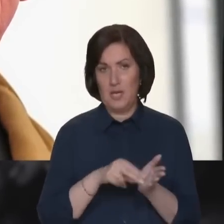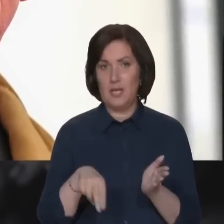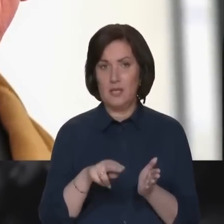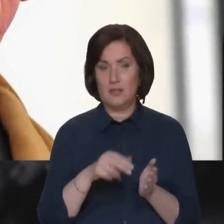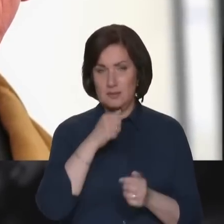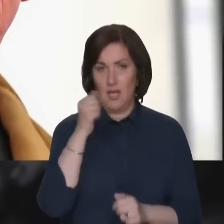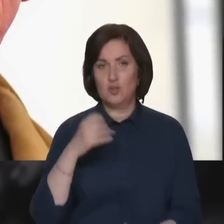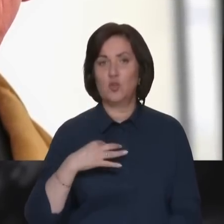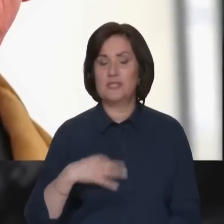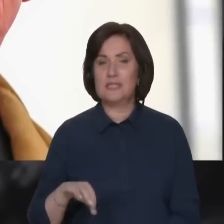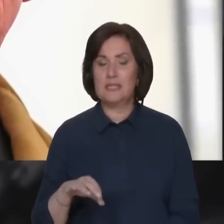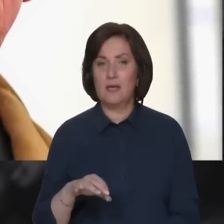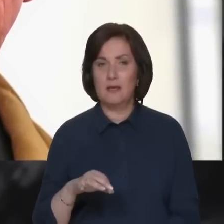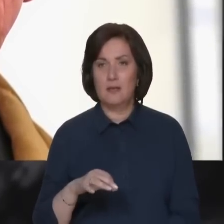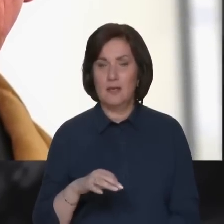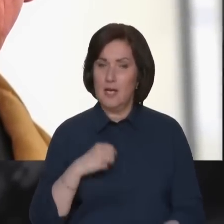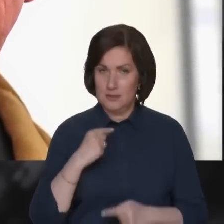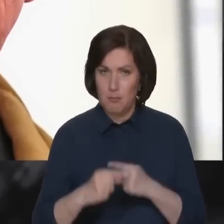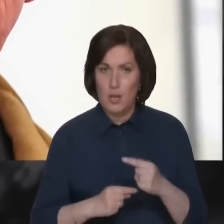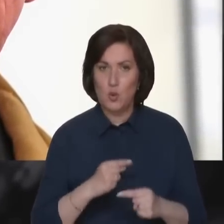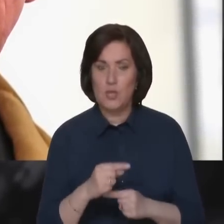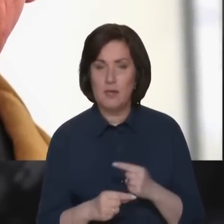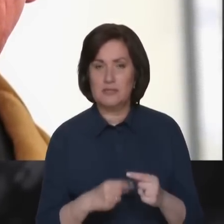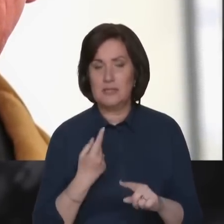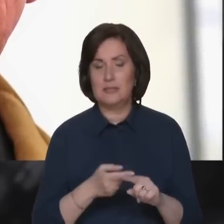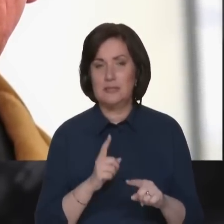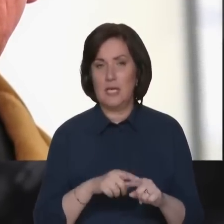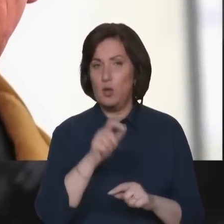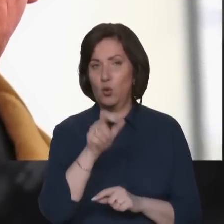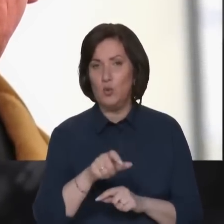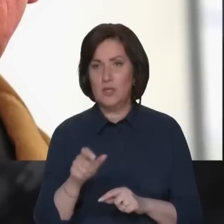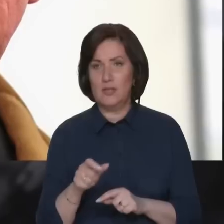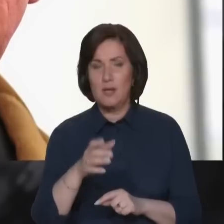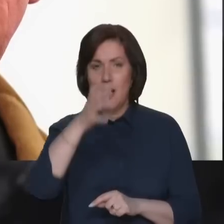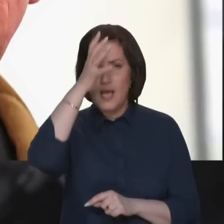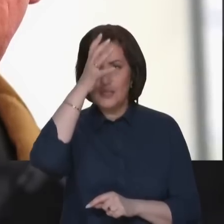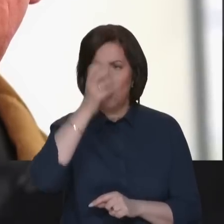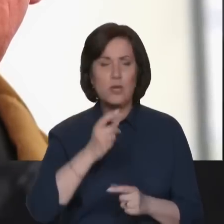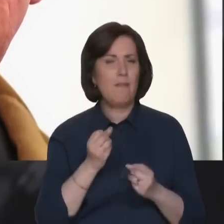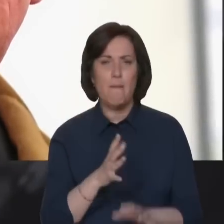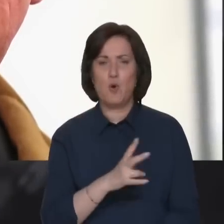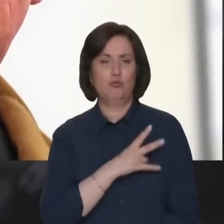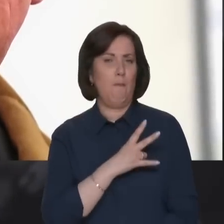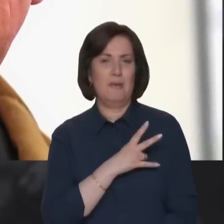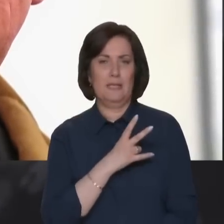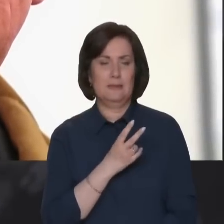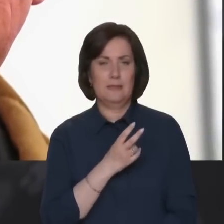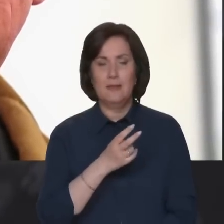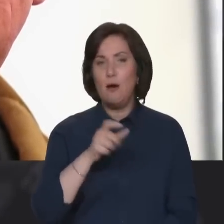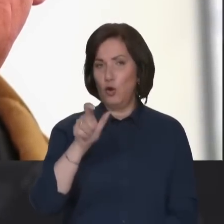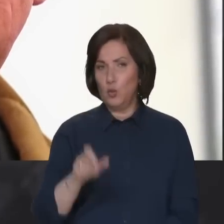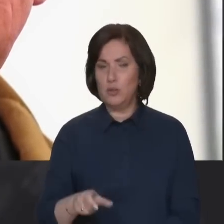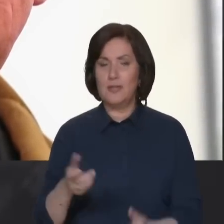це приклад старшого сина, це приклад спадкоємця, це людина-інтелектуал, це не просто принц, це людина,